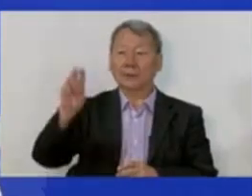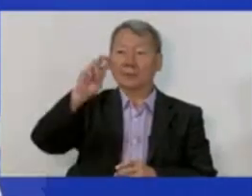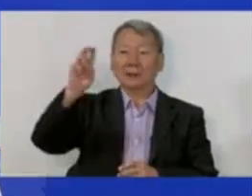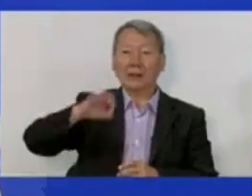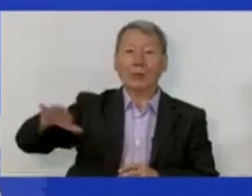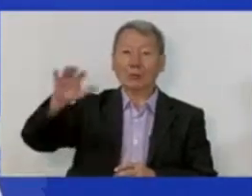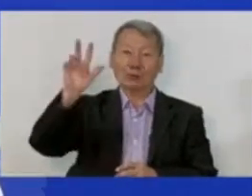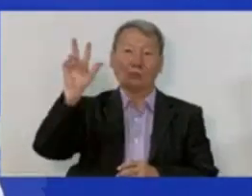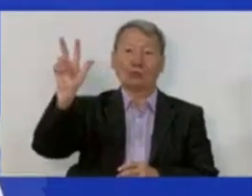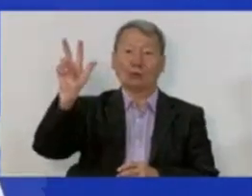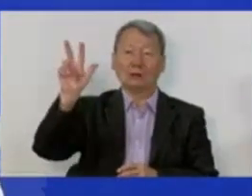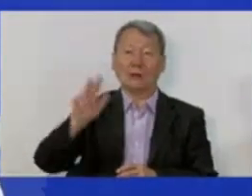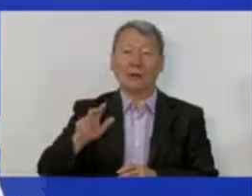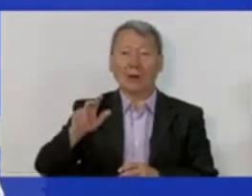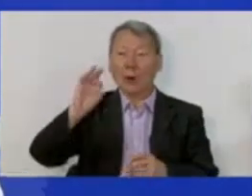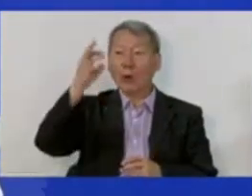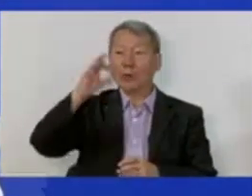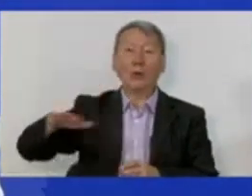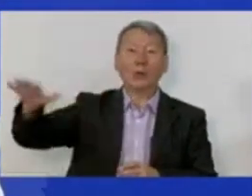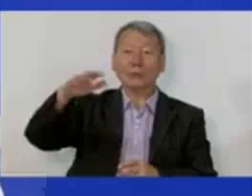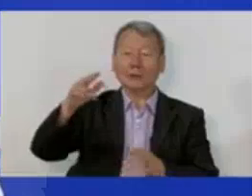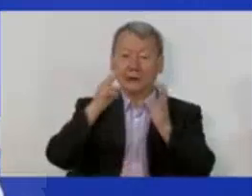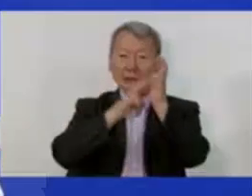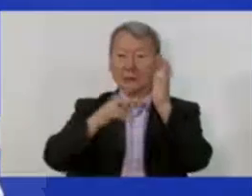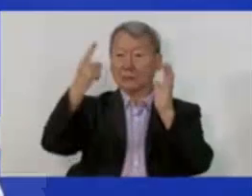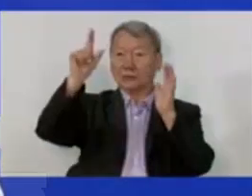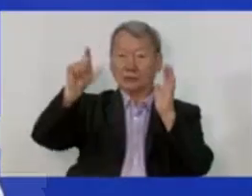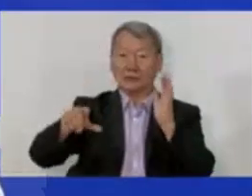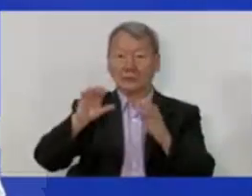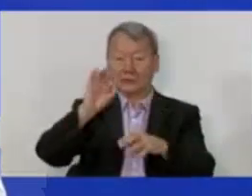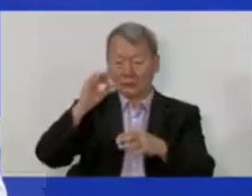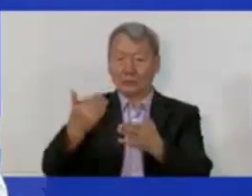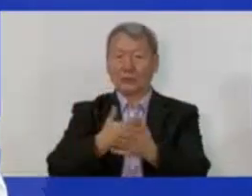Баткен облысында 3, Ош облысында 71 учур катталды.